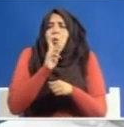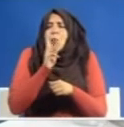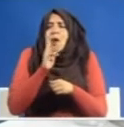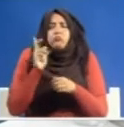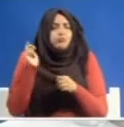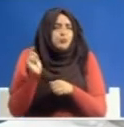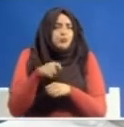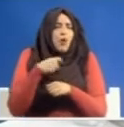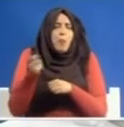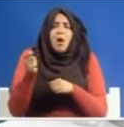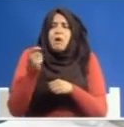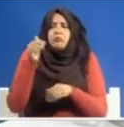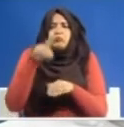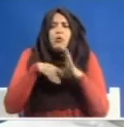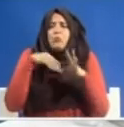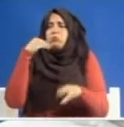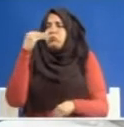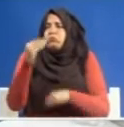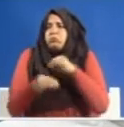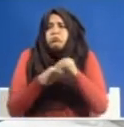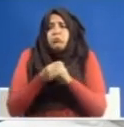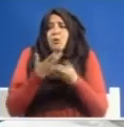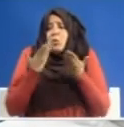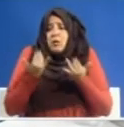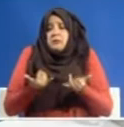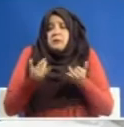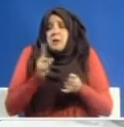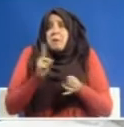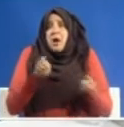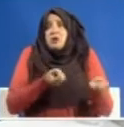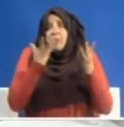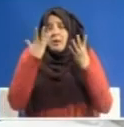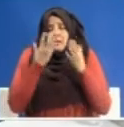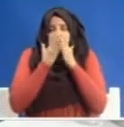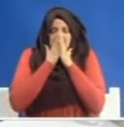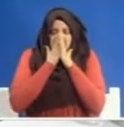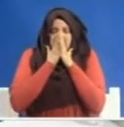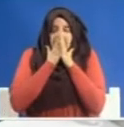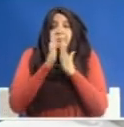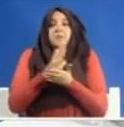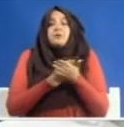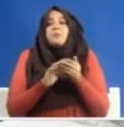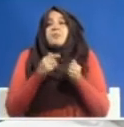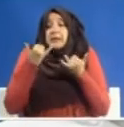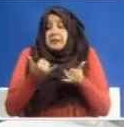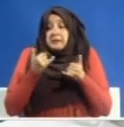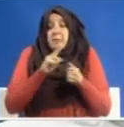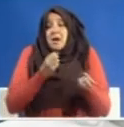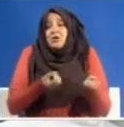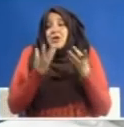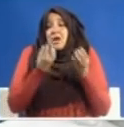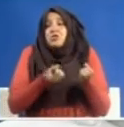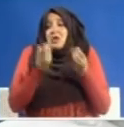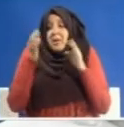الدنيا كامل كاين مشاكل عادي، مالاش في الجنة، الجنة ما فيهاش مشاكل، لكن في الدنيا فيها مشاكل. ولكن